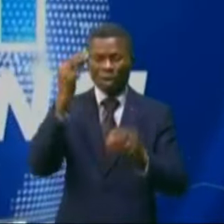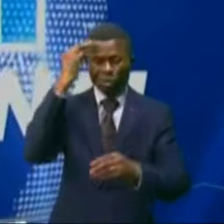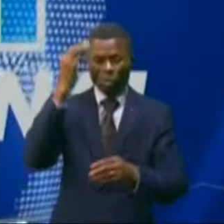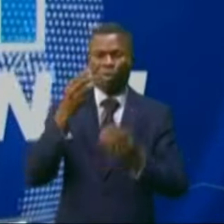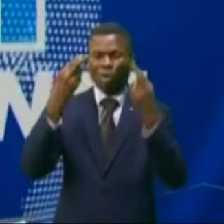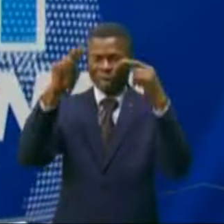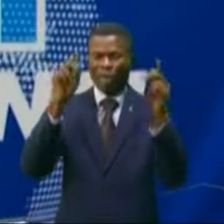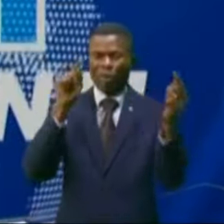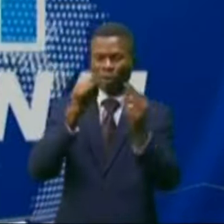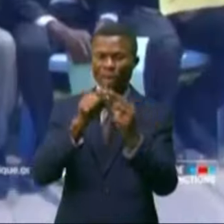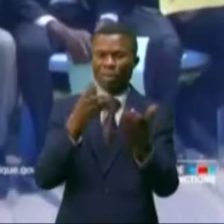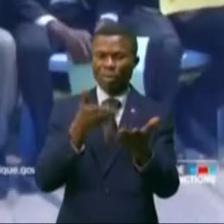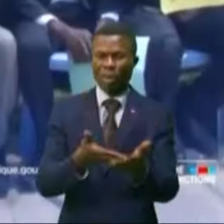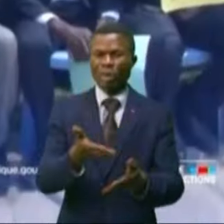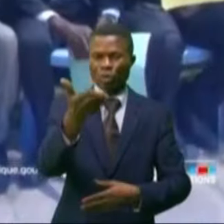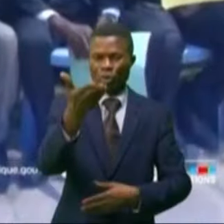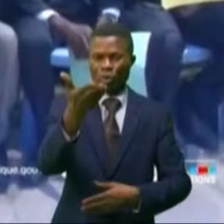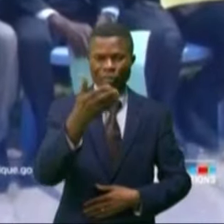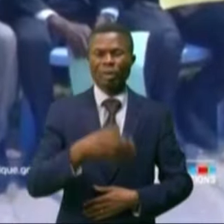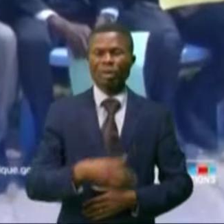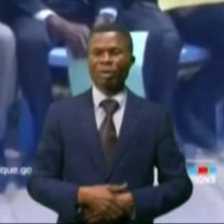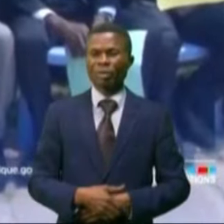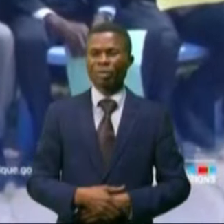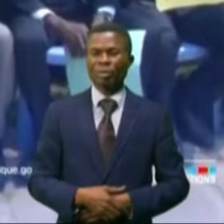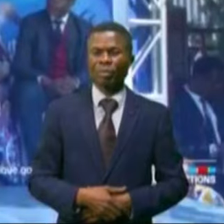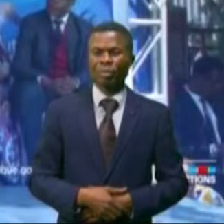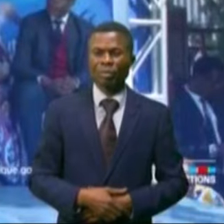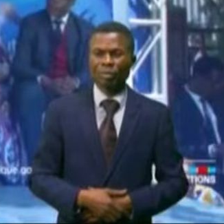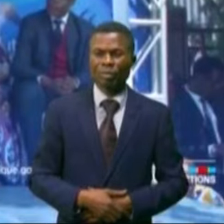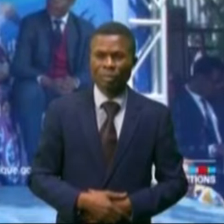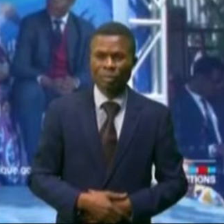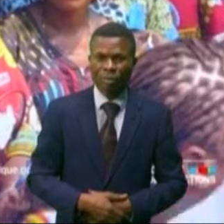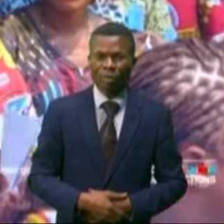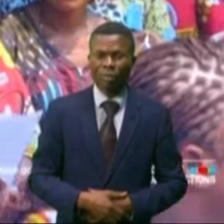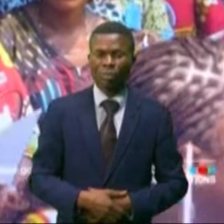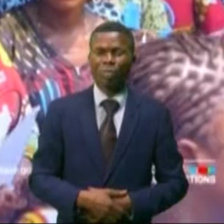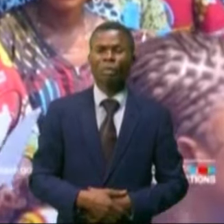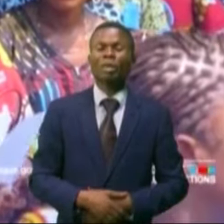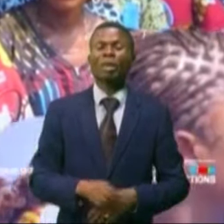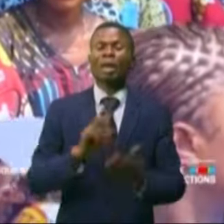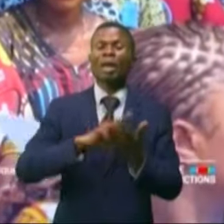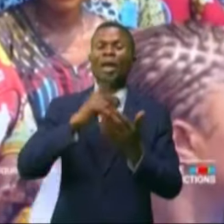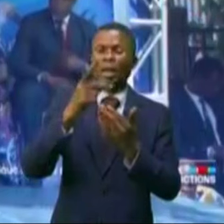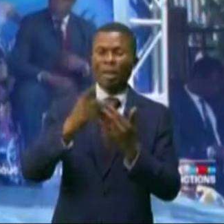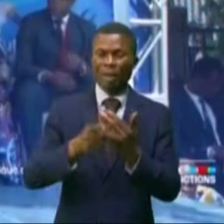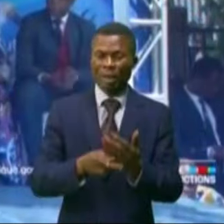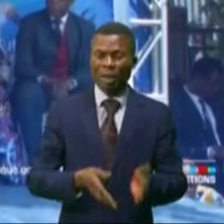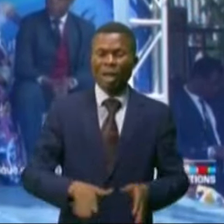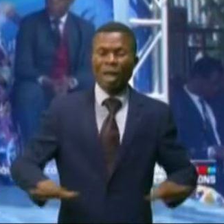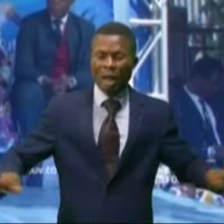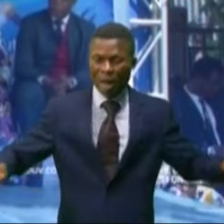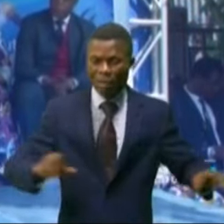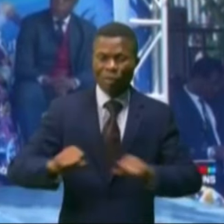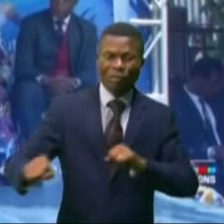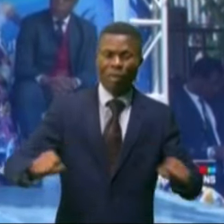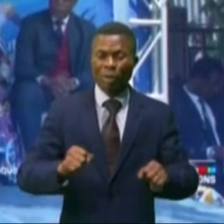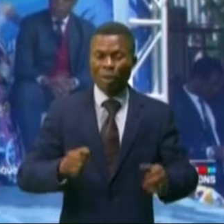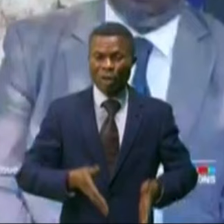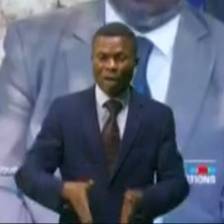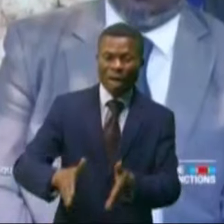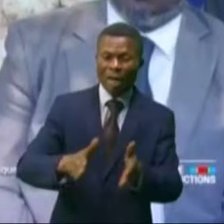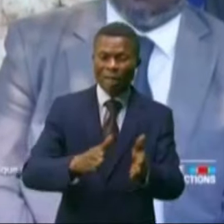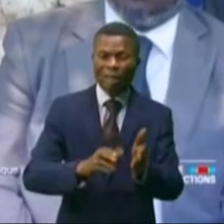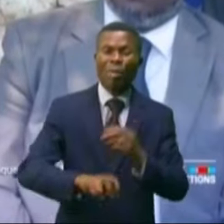objectifs. Cédric Kenina. Oui, les lignes ont bel et bien bougé, mais le chemin à parcourir est